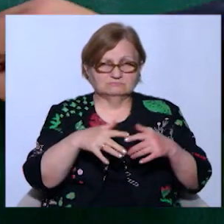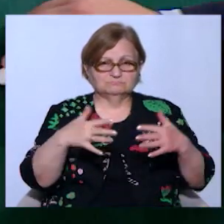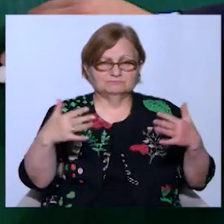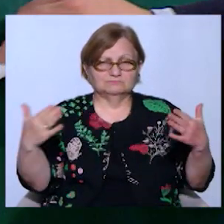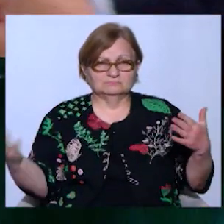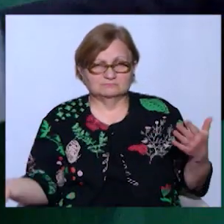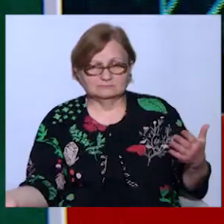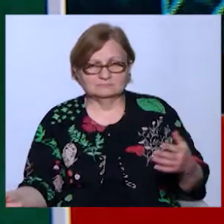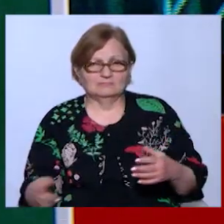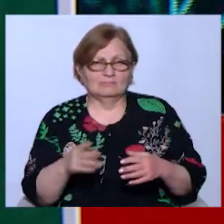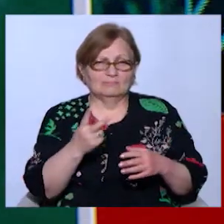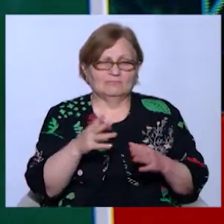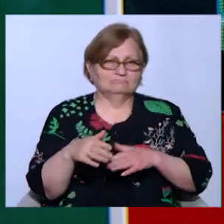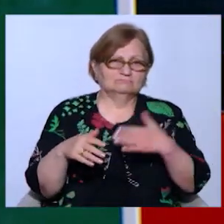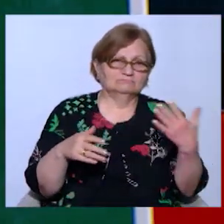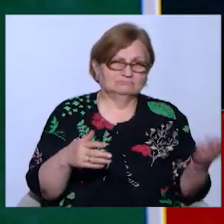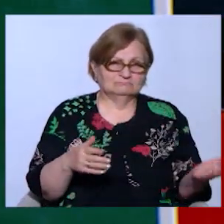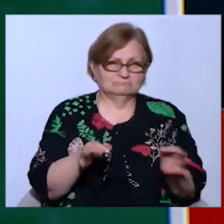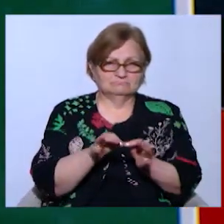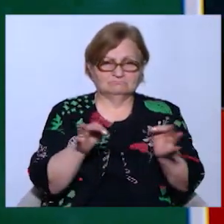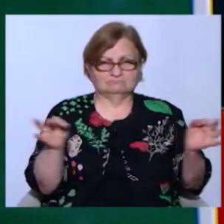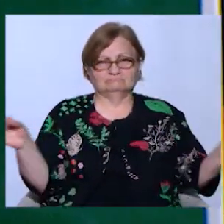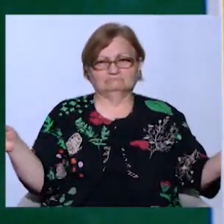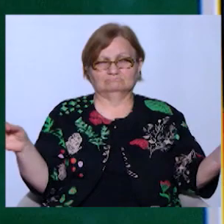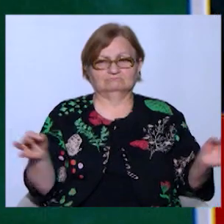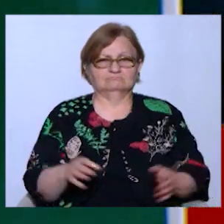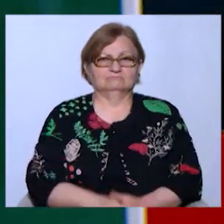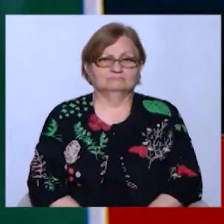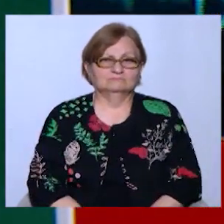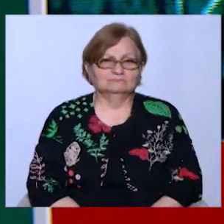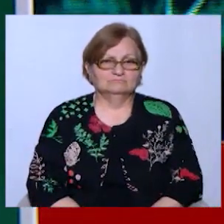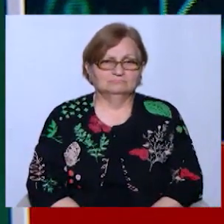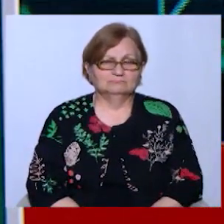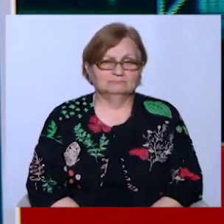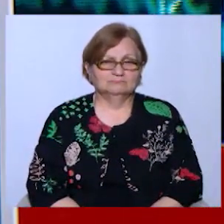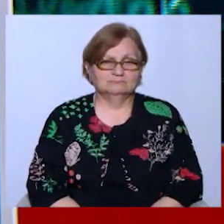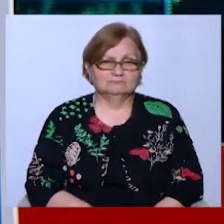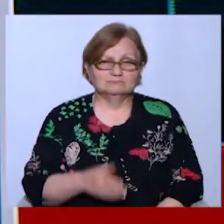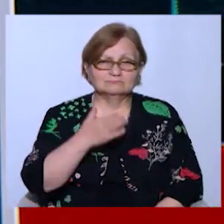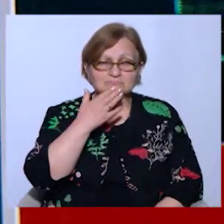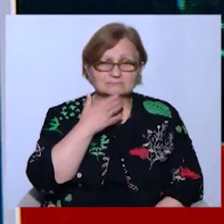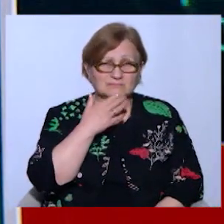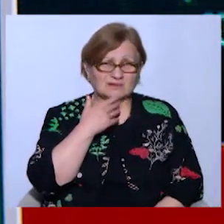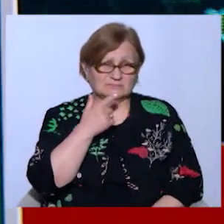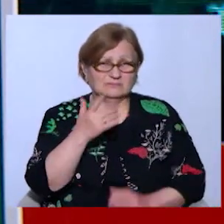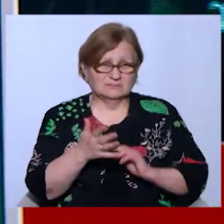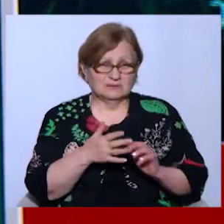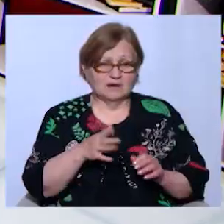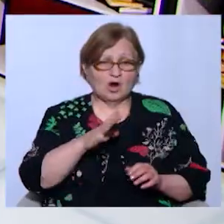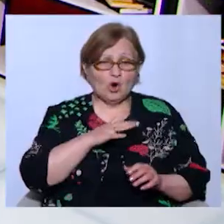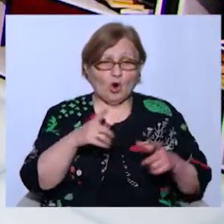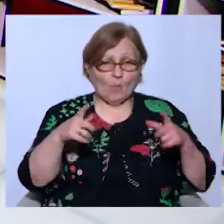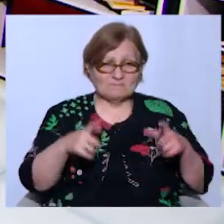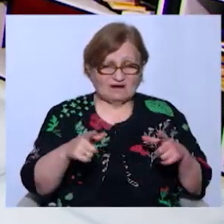აქეთ ხარეს, ეს წამოვიდა აქეთ ხარეს, ხომ მართალია ვარ? განაცდილი წარმოსადგენია, რომ შემოუჭირო რაღაცას და შემდეგ